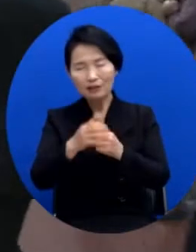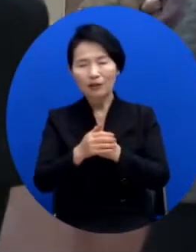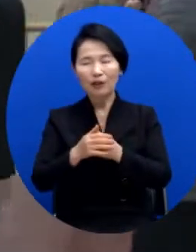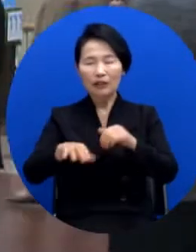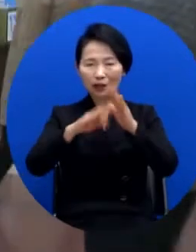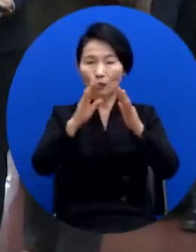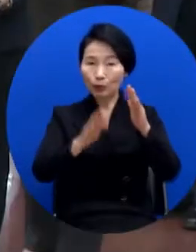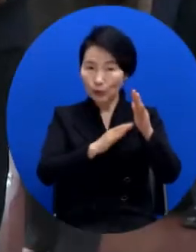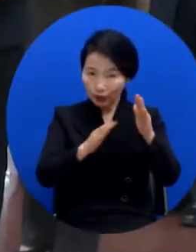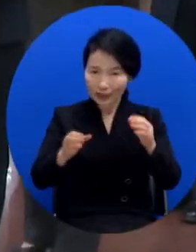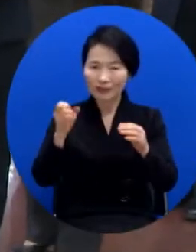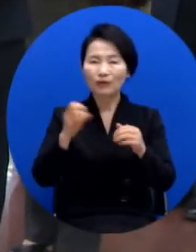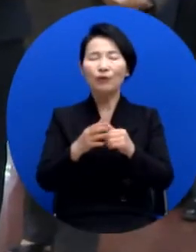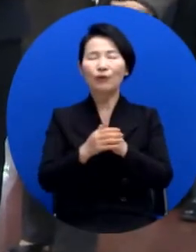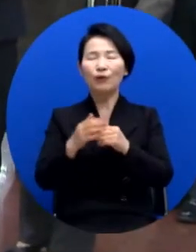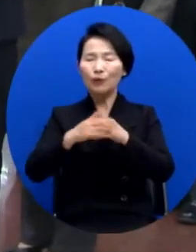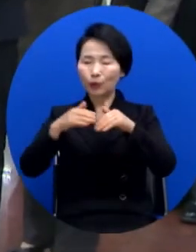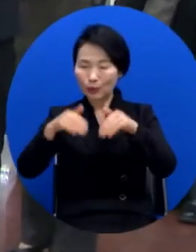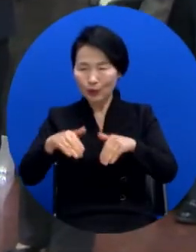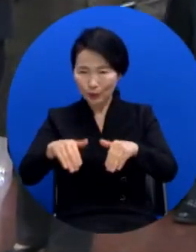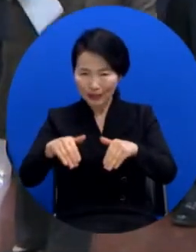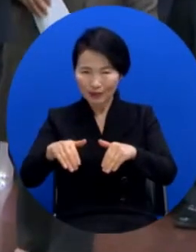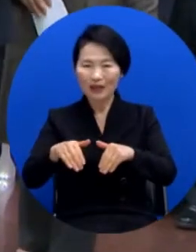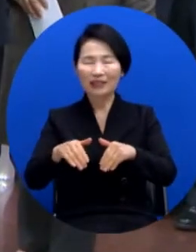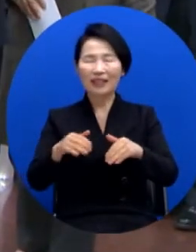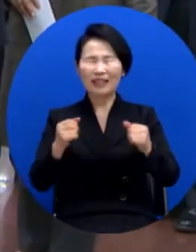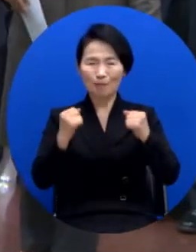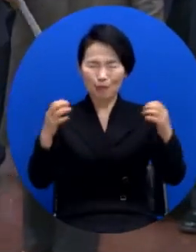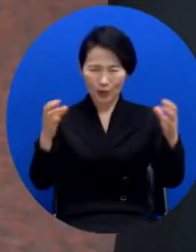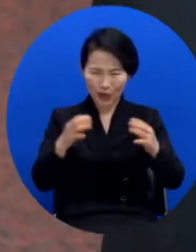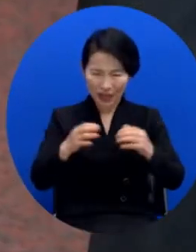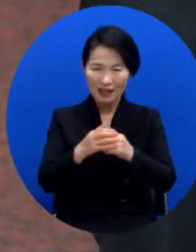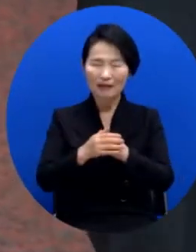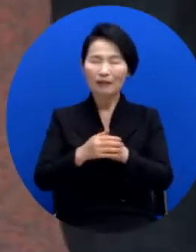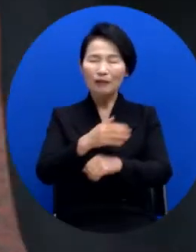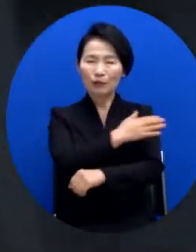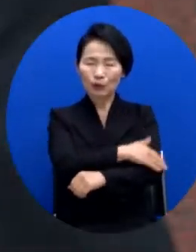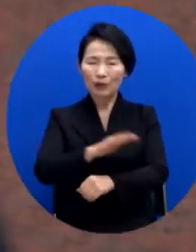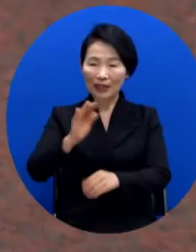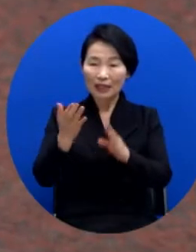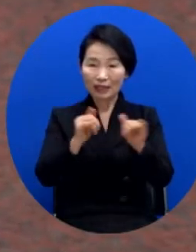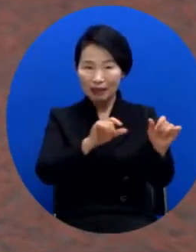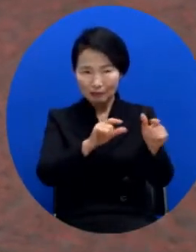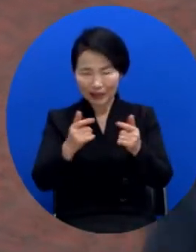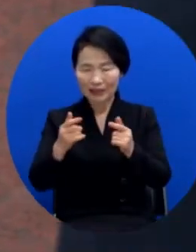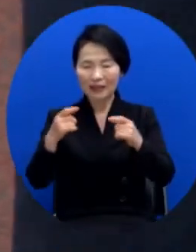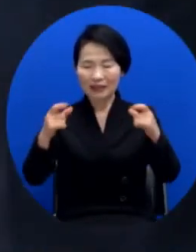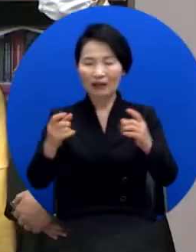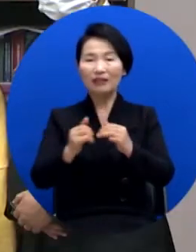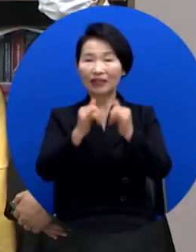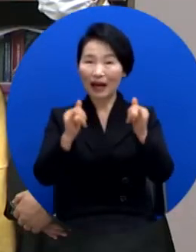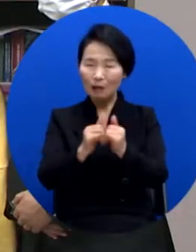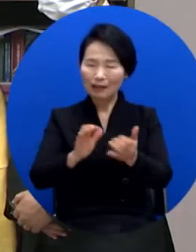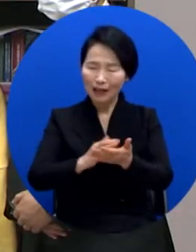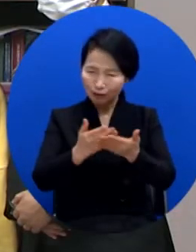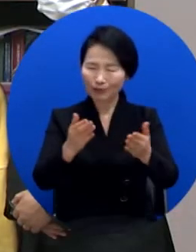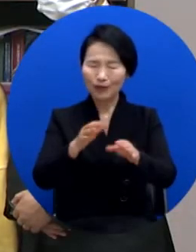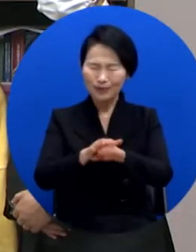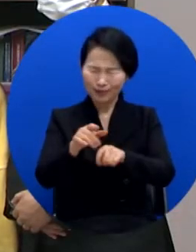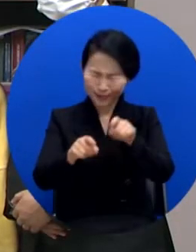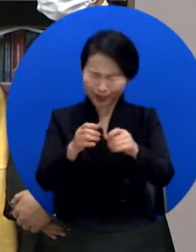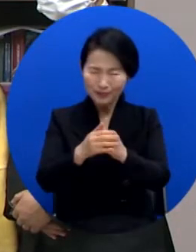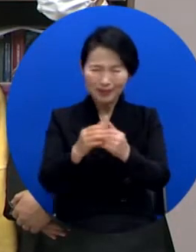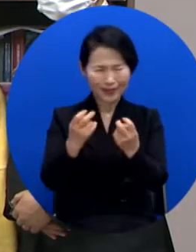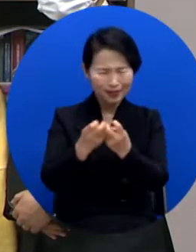백서 카 원두 직원이 함께 힘을 모아 소외 이웃과 지역사회를 위한 나눔도 진행해왔습니다 어떻게 더 나눌까